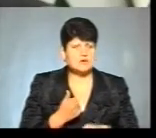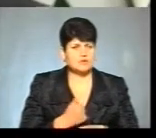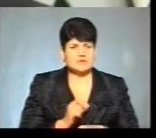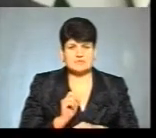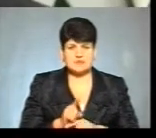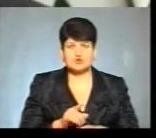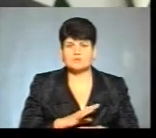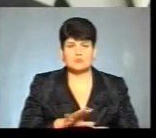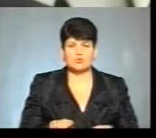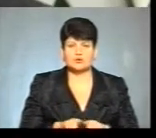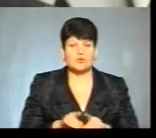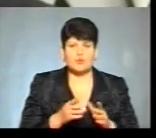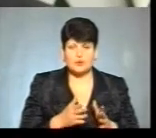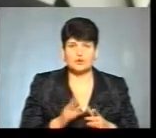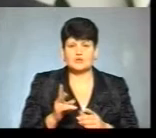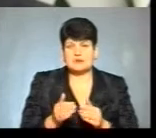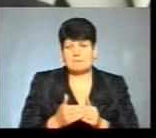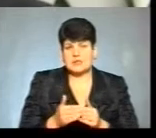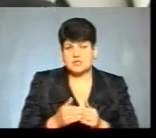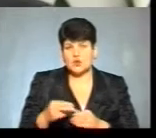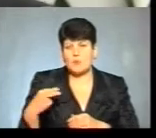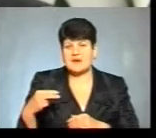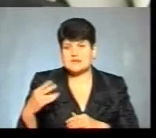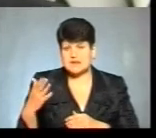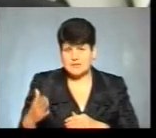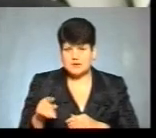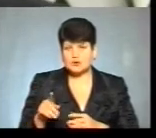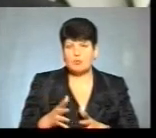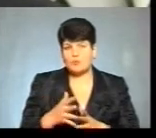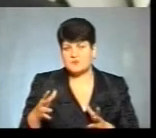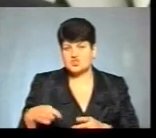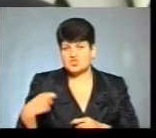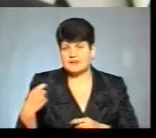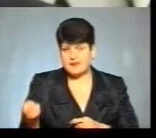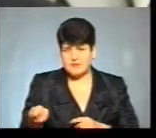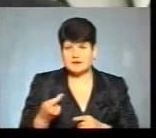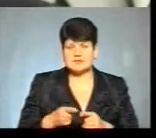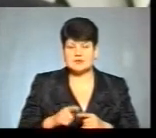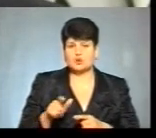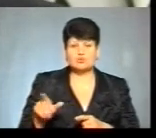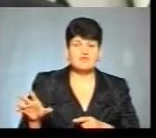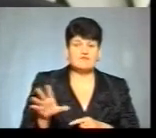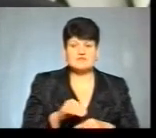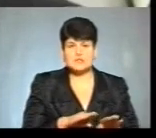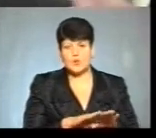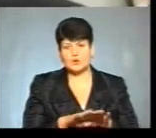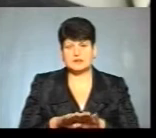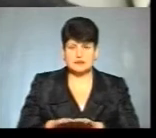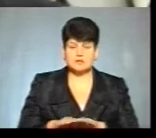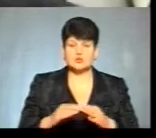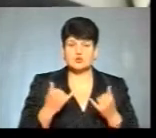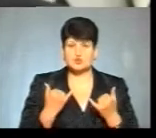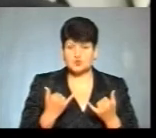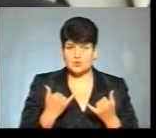щоб не було такого, що там хтось ближче до президента, і тому більше дали, і ці люди це. Люди всі однакові. Що сьогодні